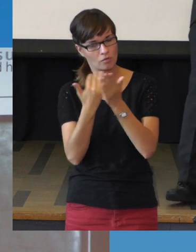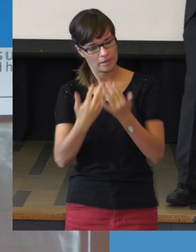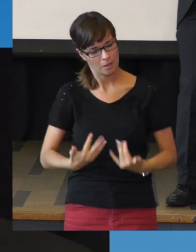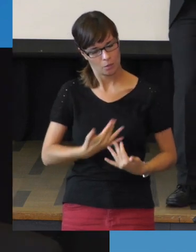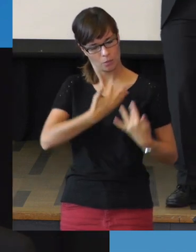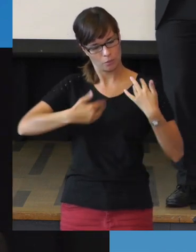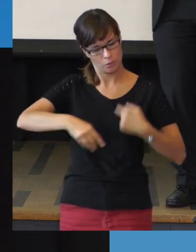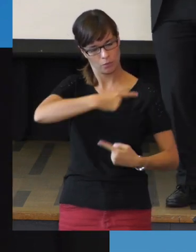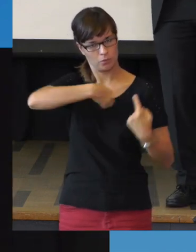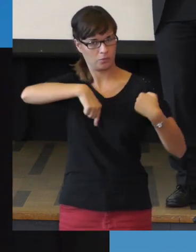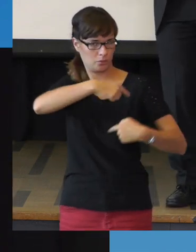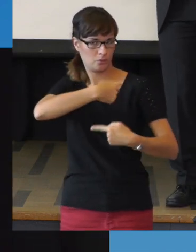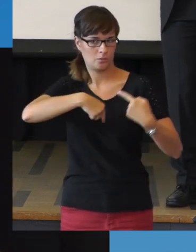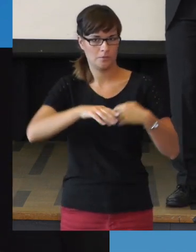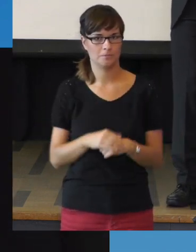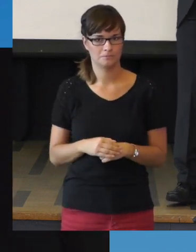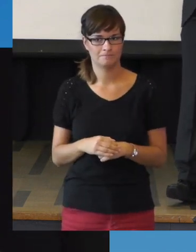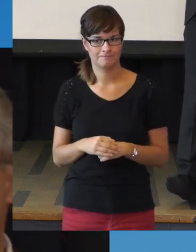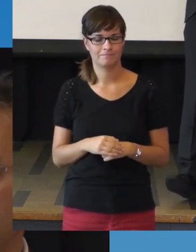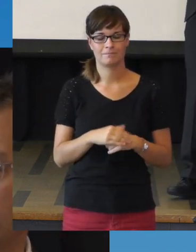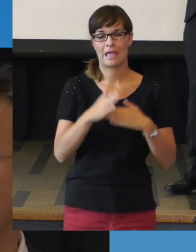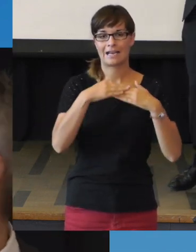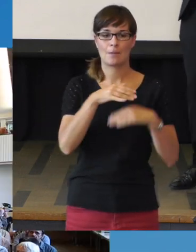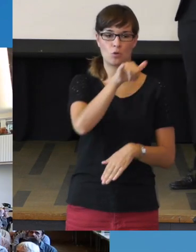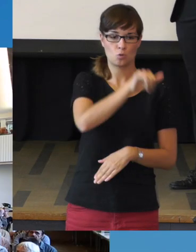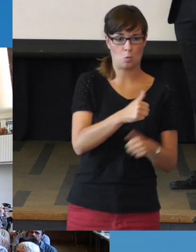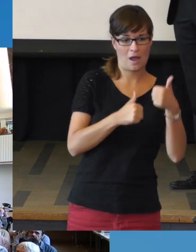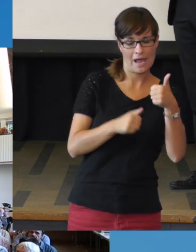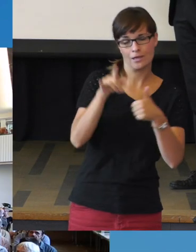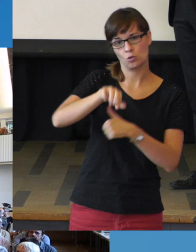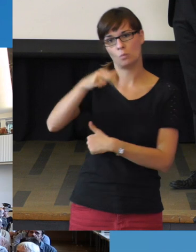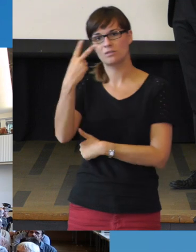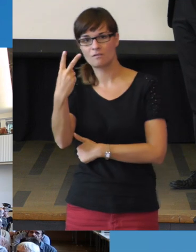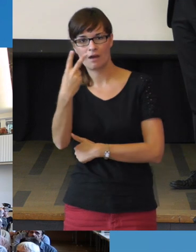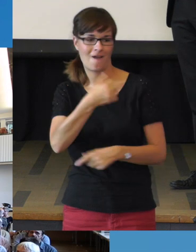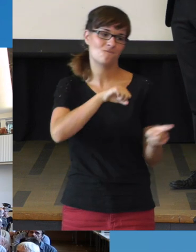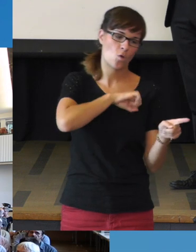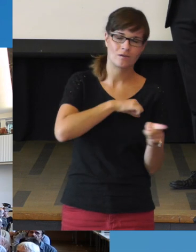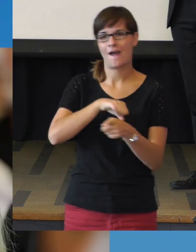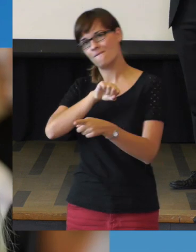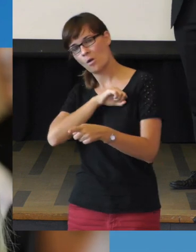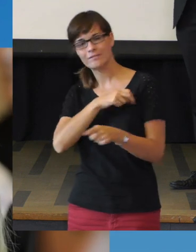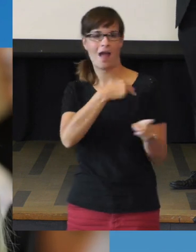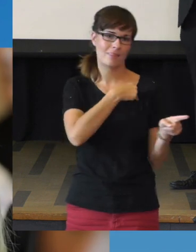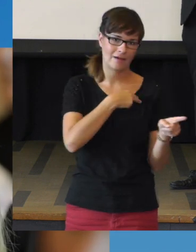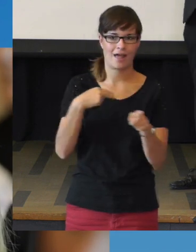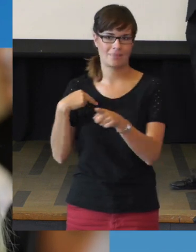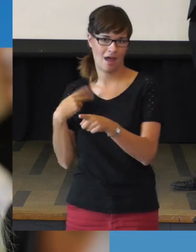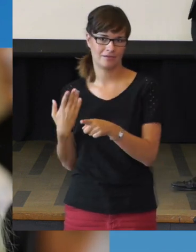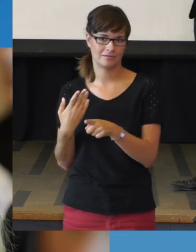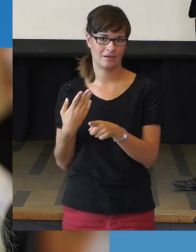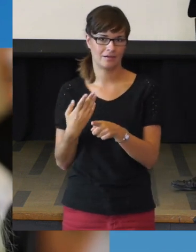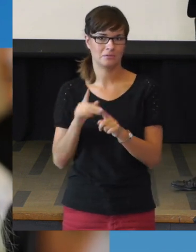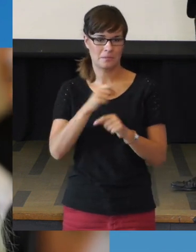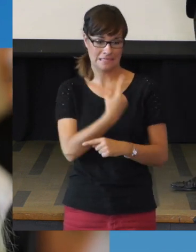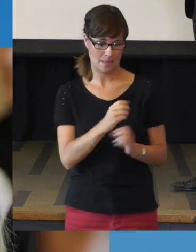kann. Beide Klappentypen haben ihre Vor- und ihre Nachteile, deshalb sollte man immer 2 verschiedene Systeme im Angebot haben, die